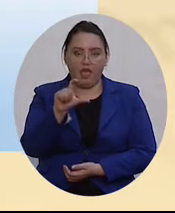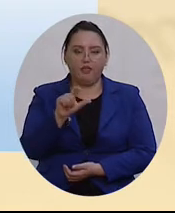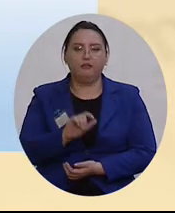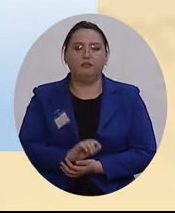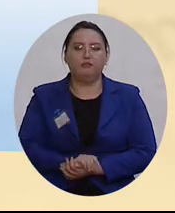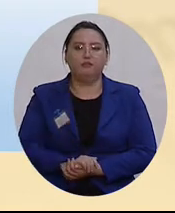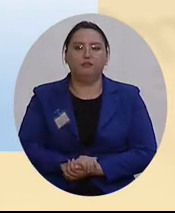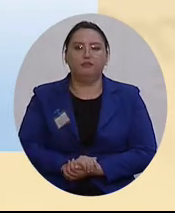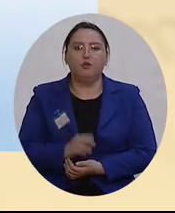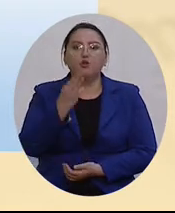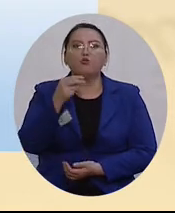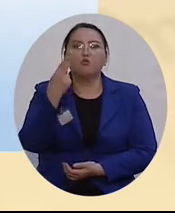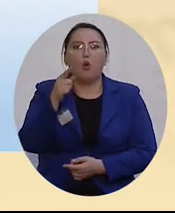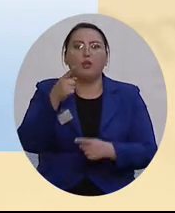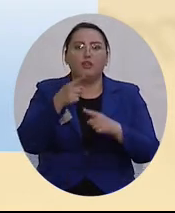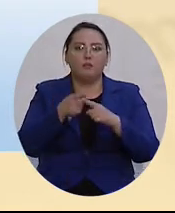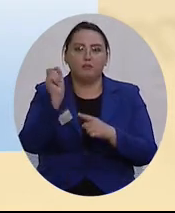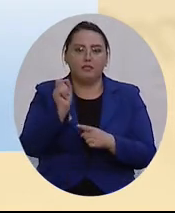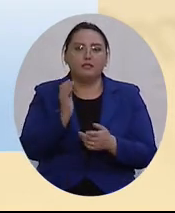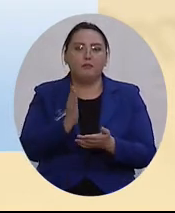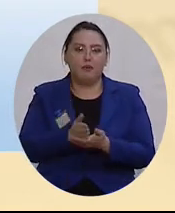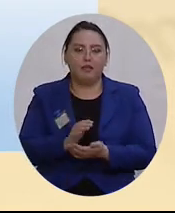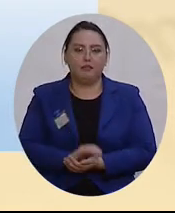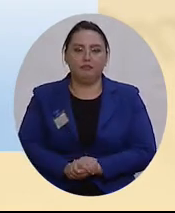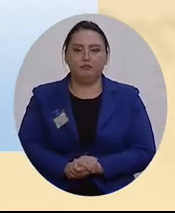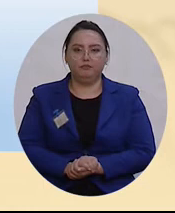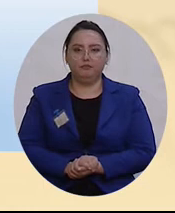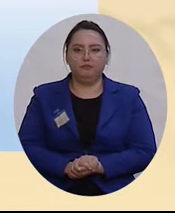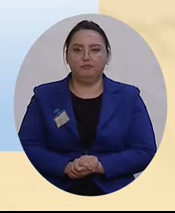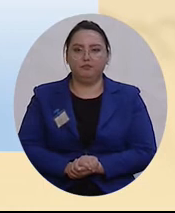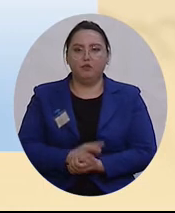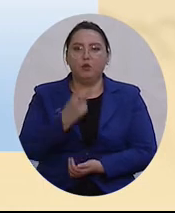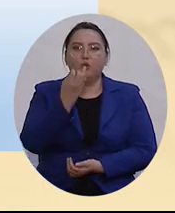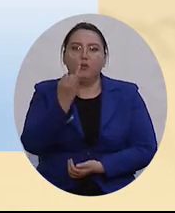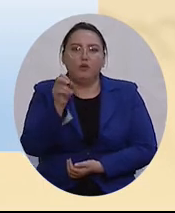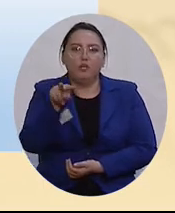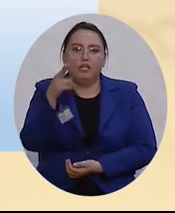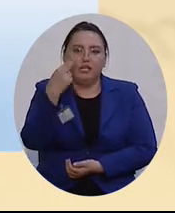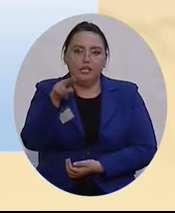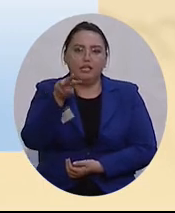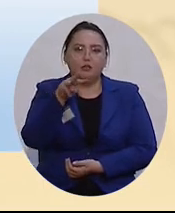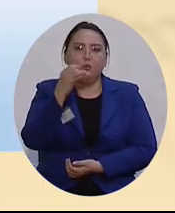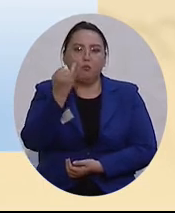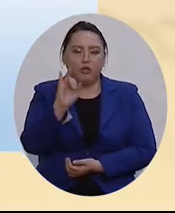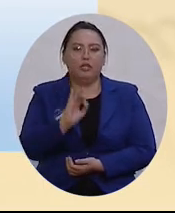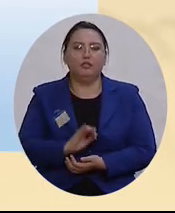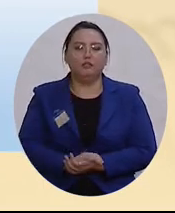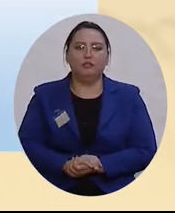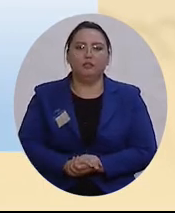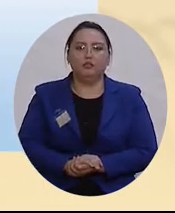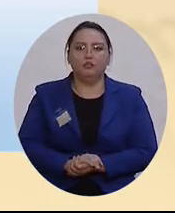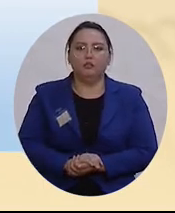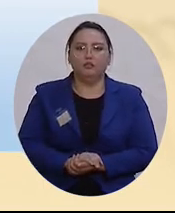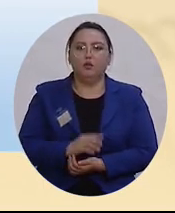төгсөн учраас шууд залгсан байна. За олондоо тус үйлдмүй. За үйлдмүй гэдэг үгийн хувьд үгийн